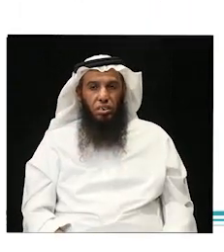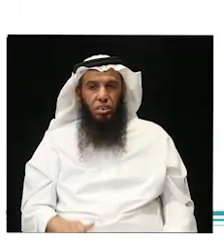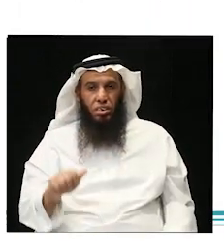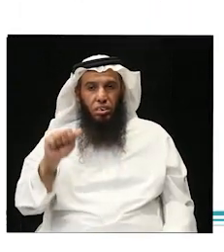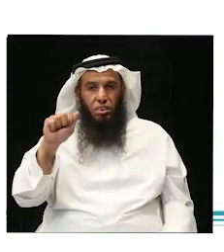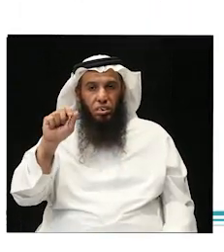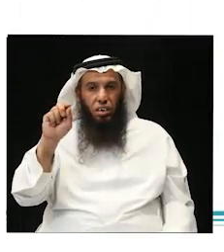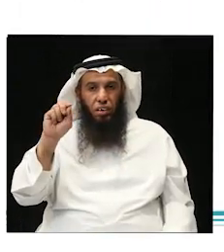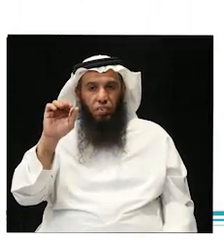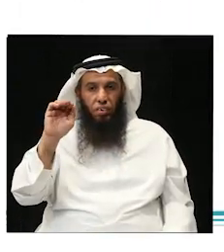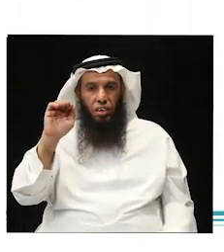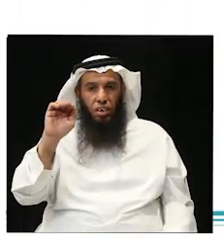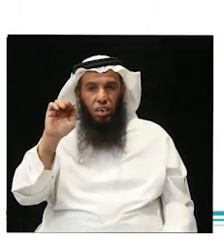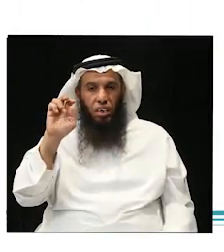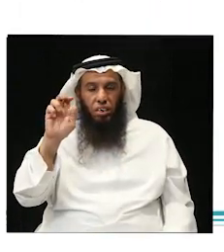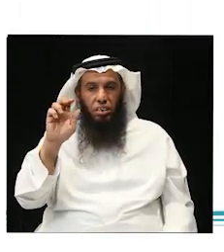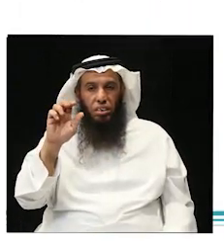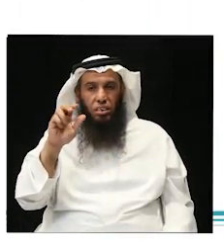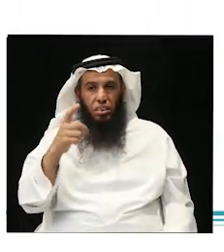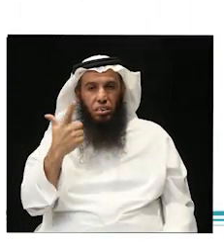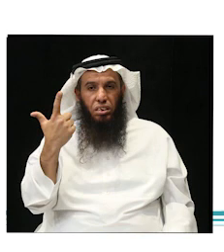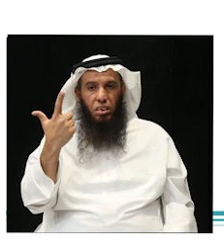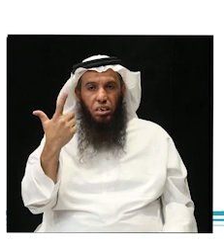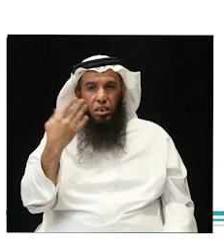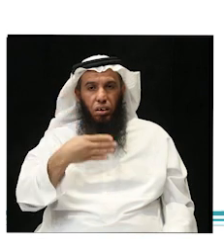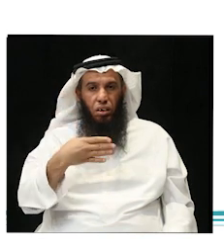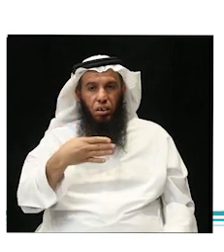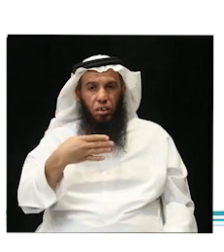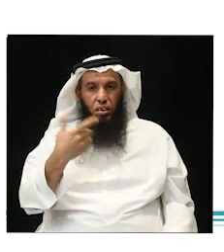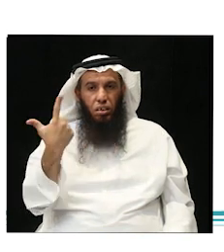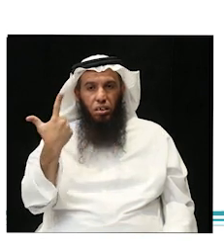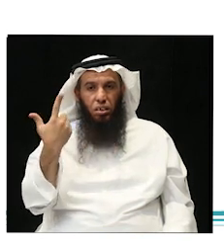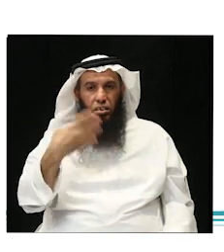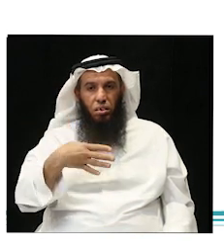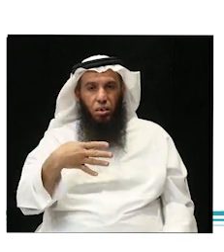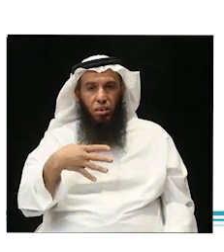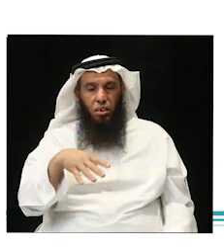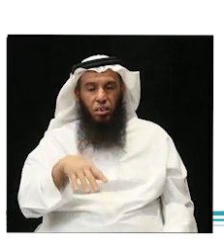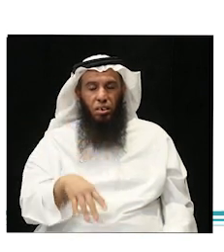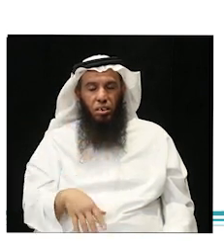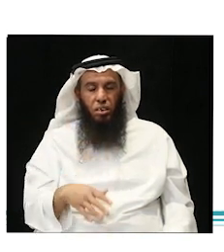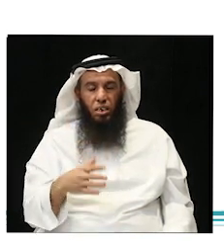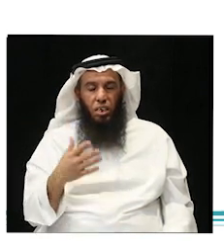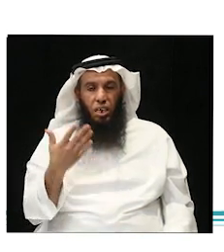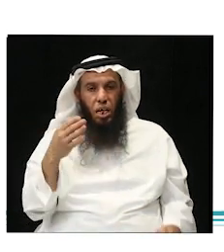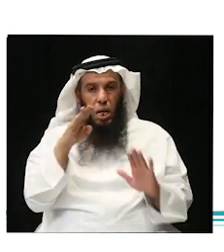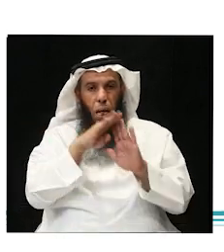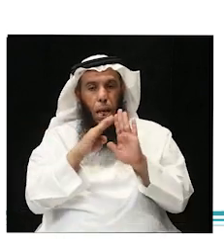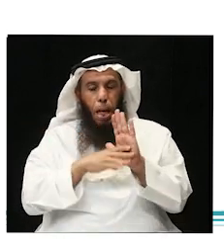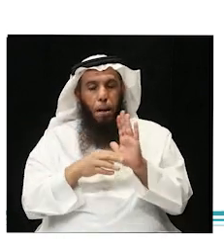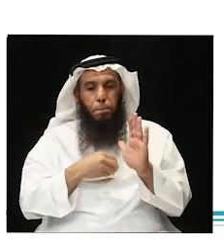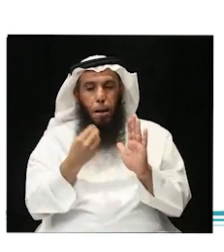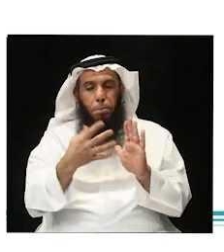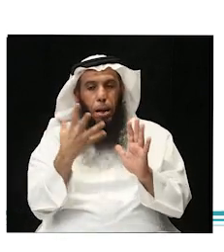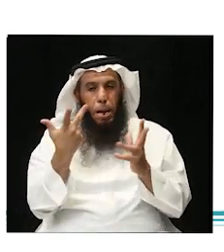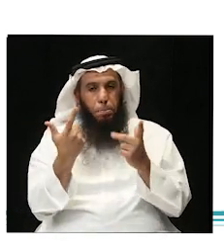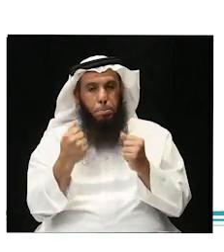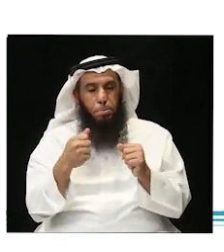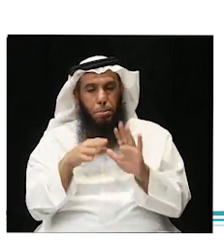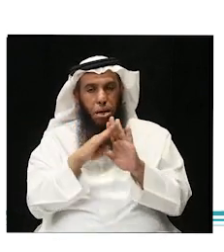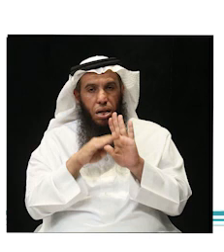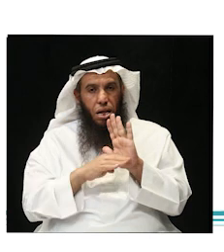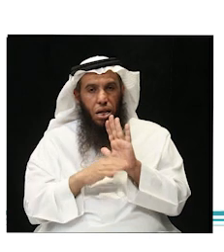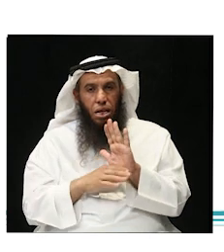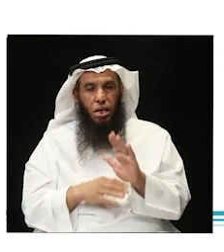المحبة. هذه واحد اثنين ثلاثة أربعة، واحد واثنين مثل بعض تقريبا،